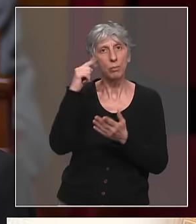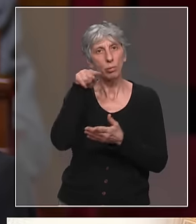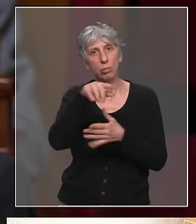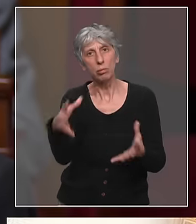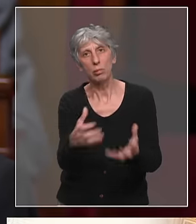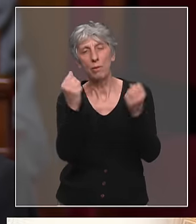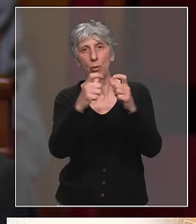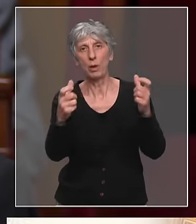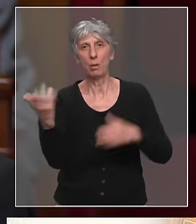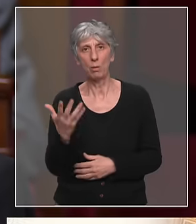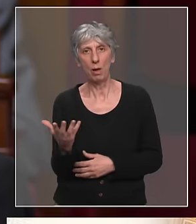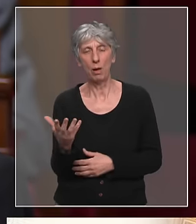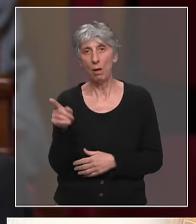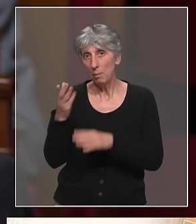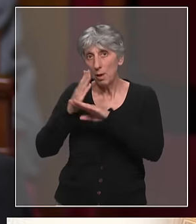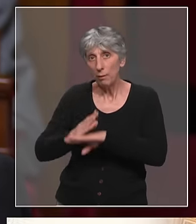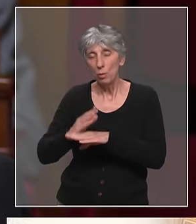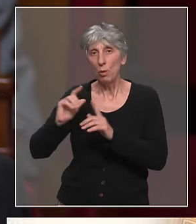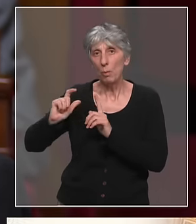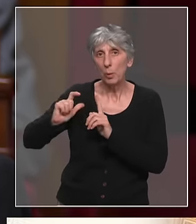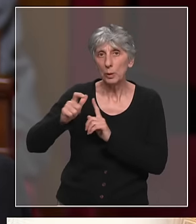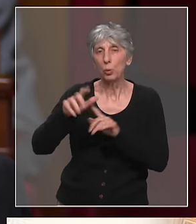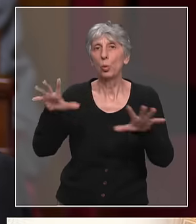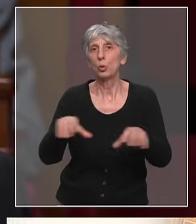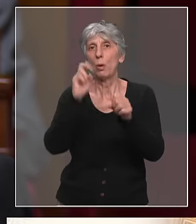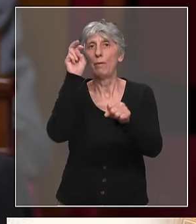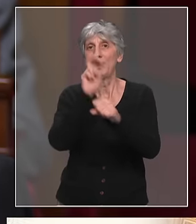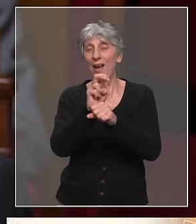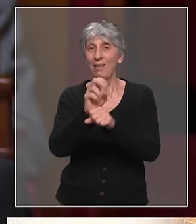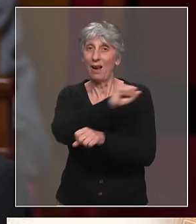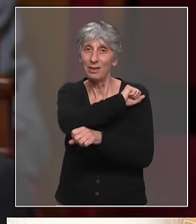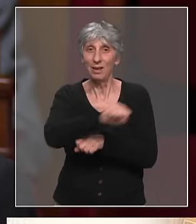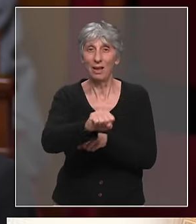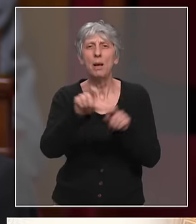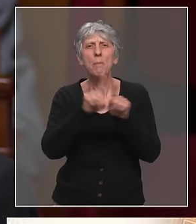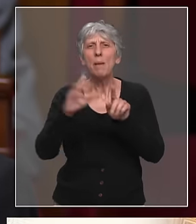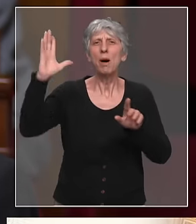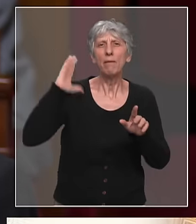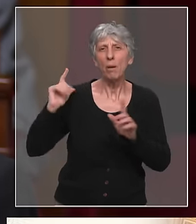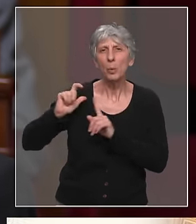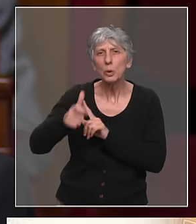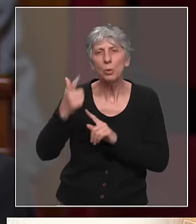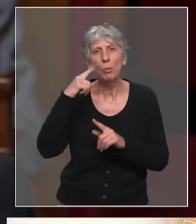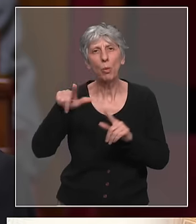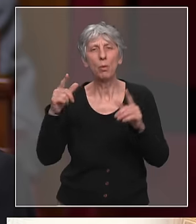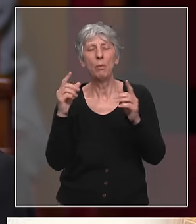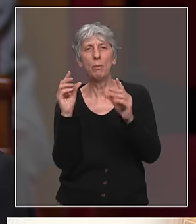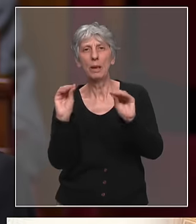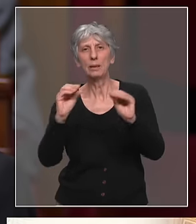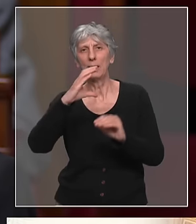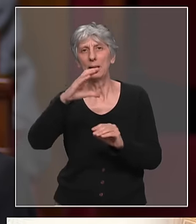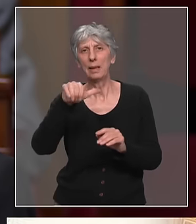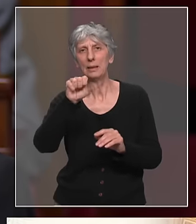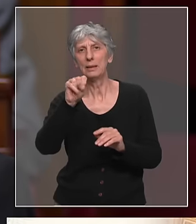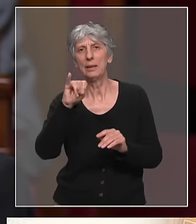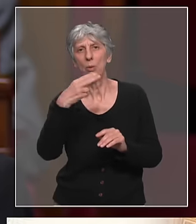Avez-vous prévu d'utiliser une procédure de sauvegarde accélérée, la même procédure qui a valu pour Casino et Orpea et qui aurait